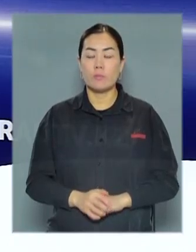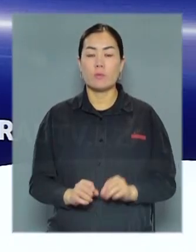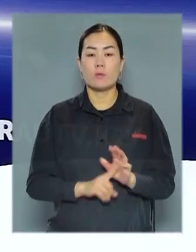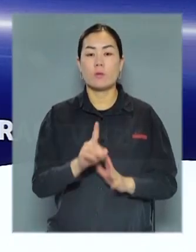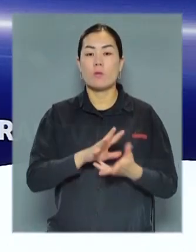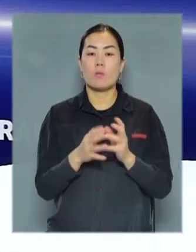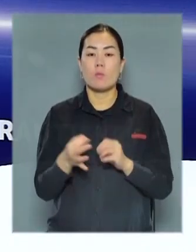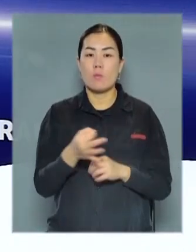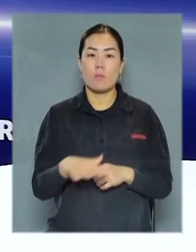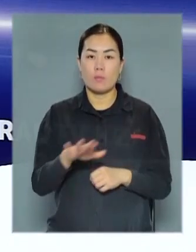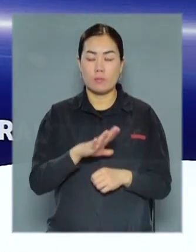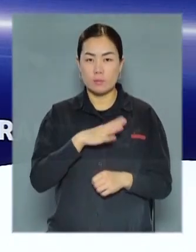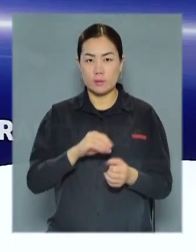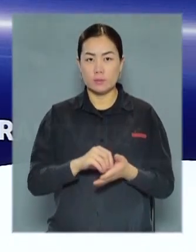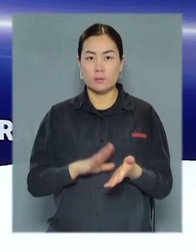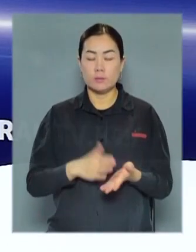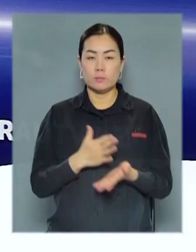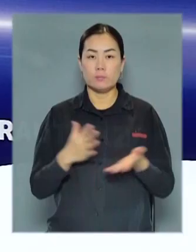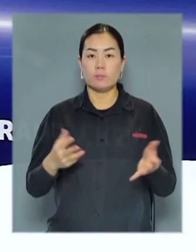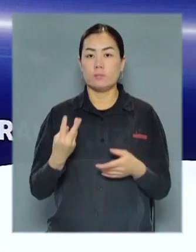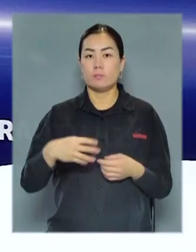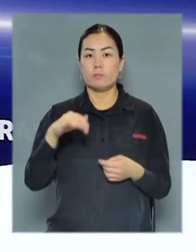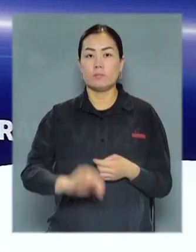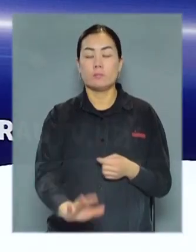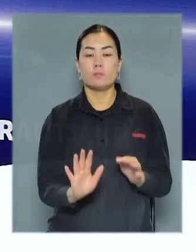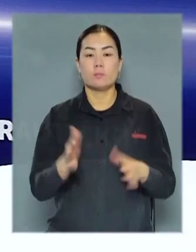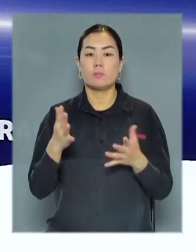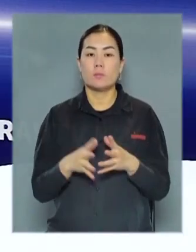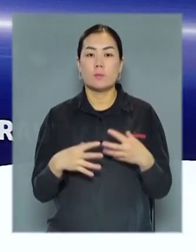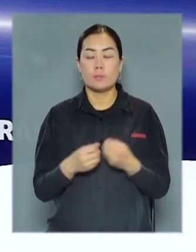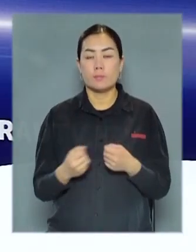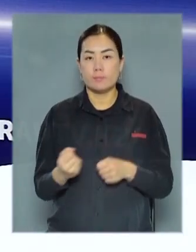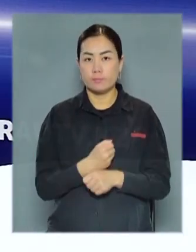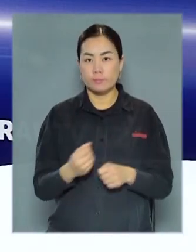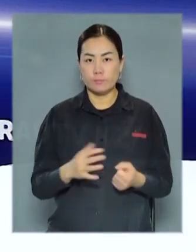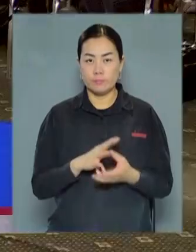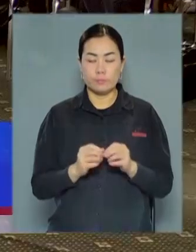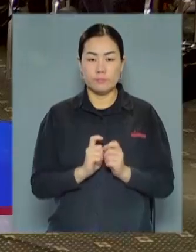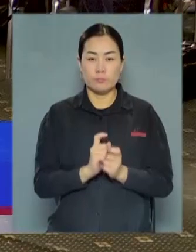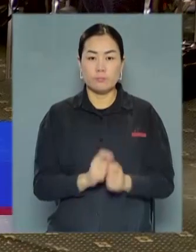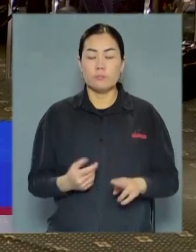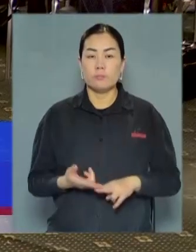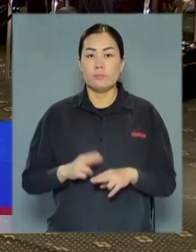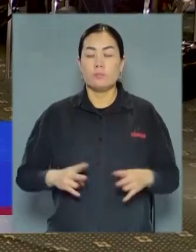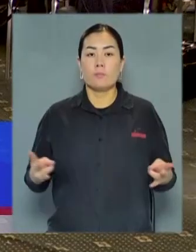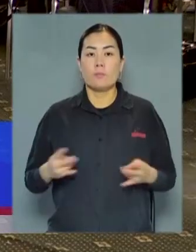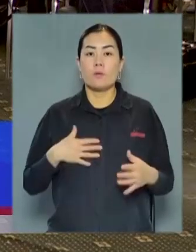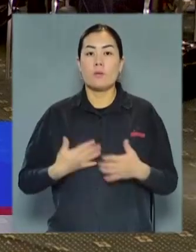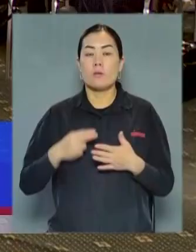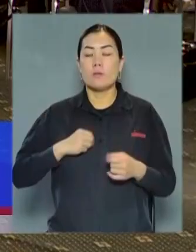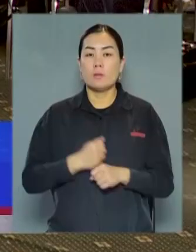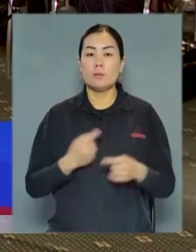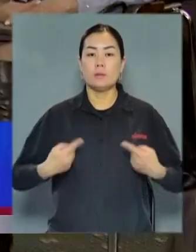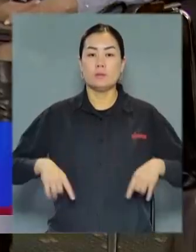с начала года в раус области было зафиксировано более 3.000 случаев домашнего насилия для борьбы с этим явлением активно